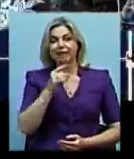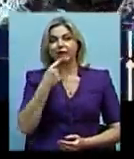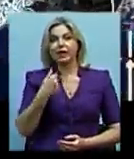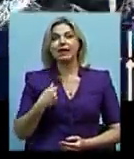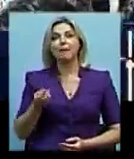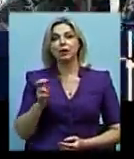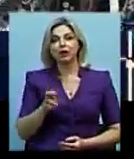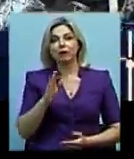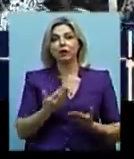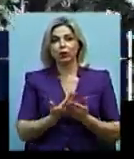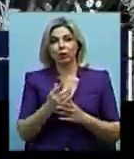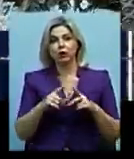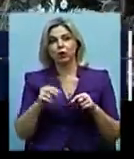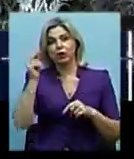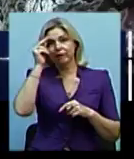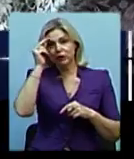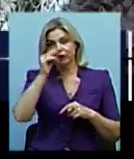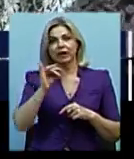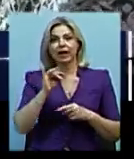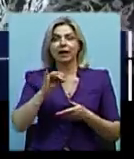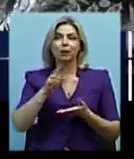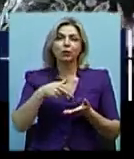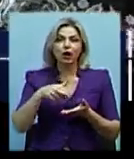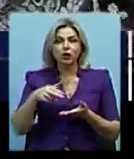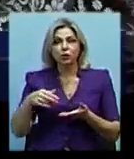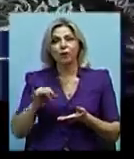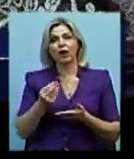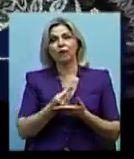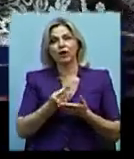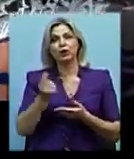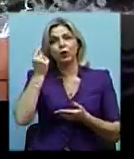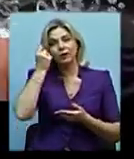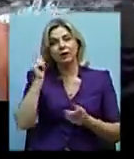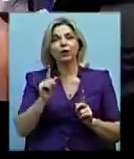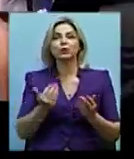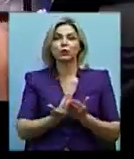школу вчитися, розукрашувати, дізнаватися нове